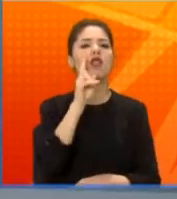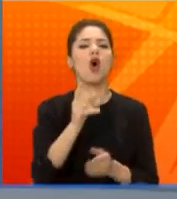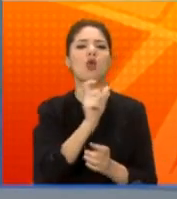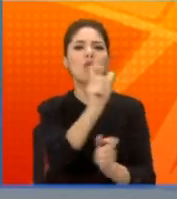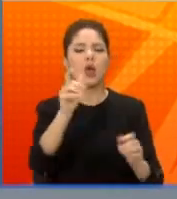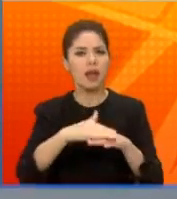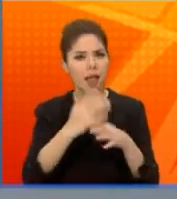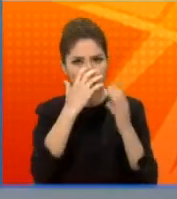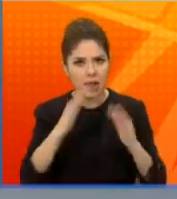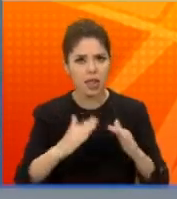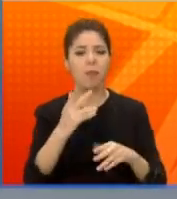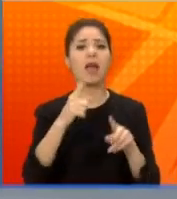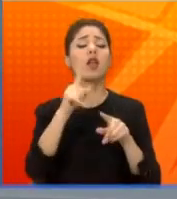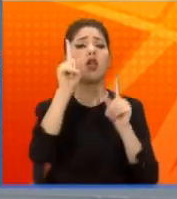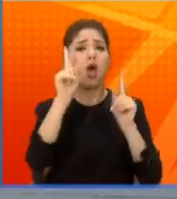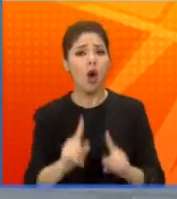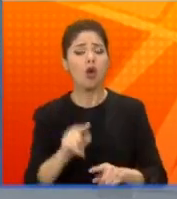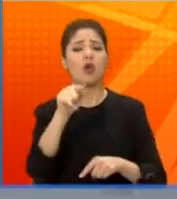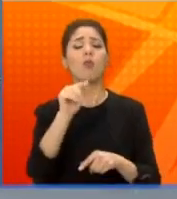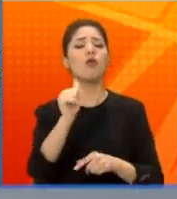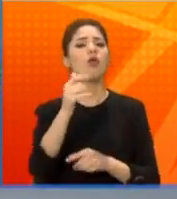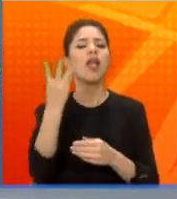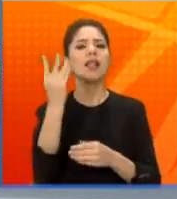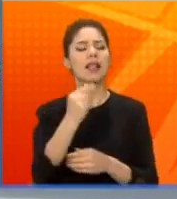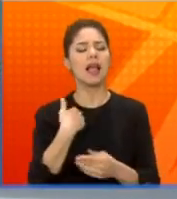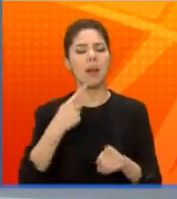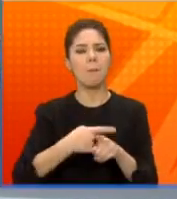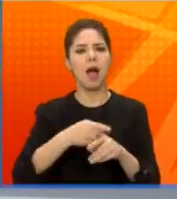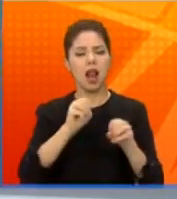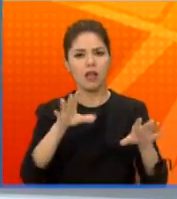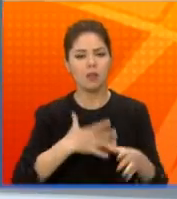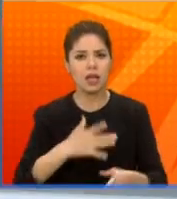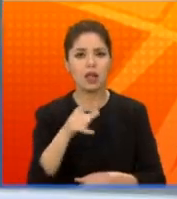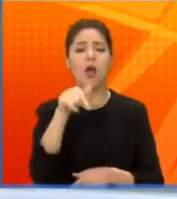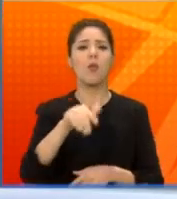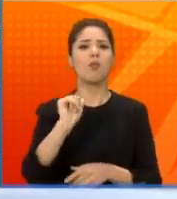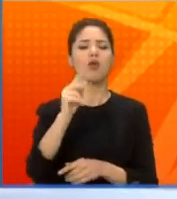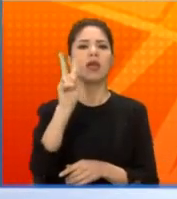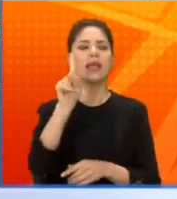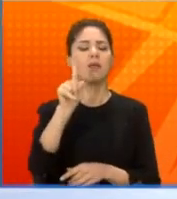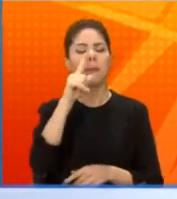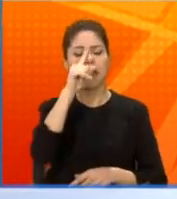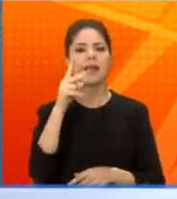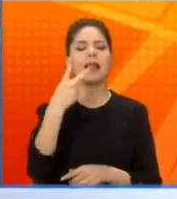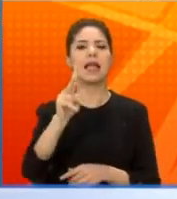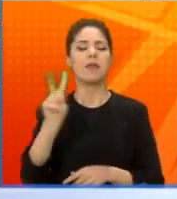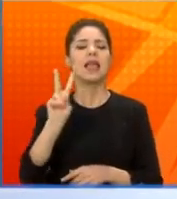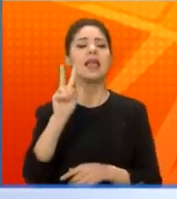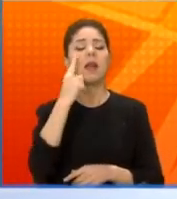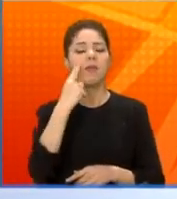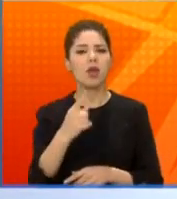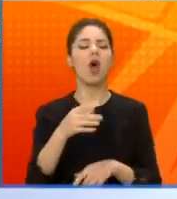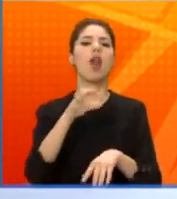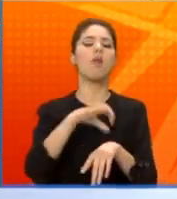uyarılarını yapmasını bekliyoruz. Ama önce bugünün rakamlarını paylaşalım hemen sizinle birlikte. Bugün 21 Nisan 2020'nin vaka ve